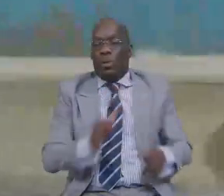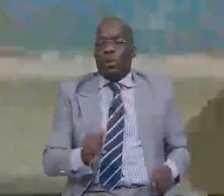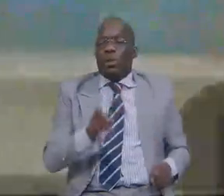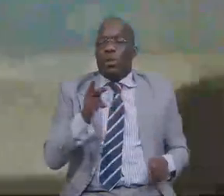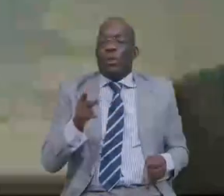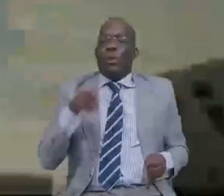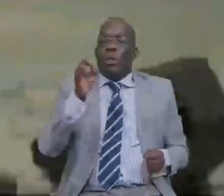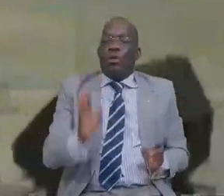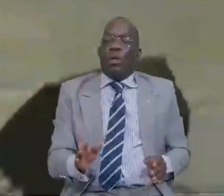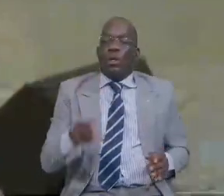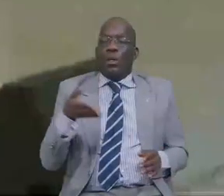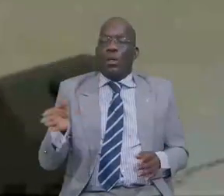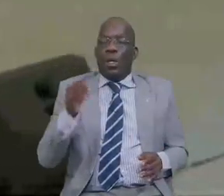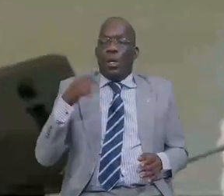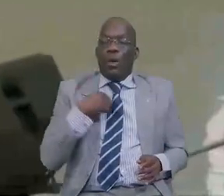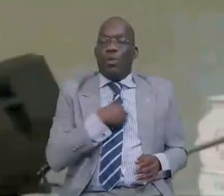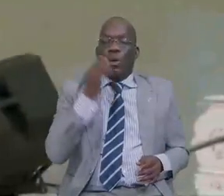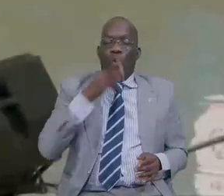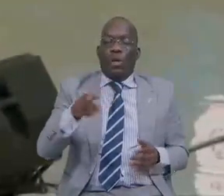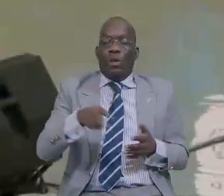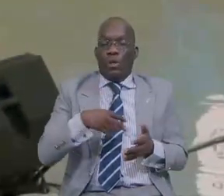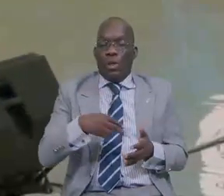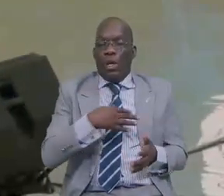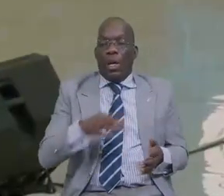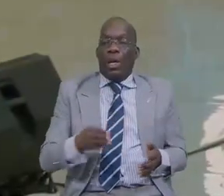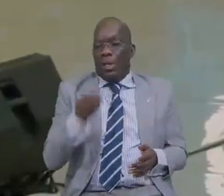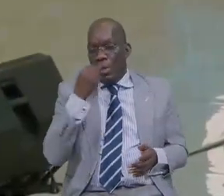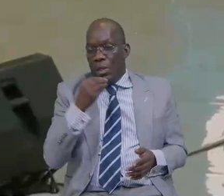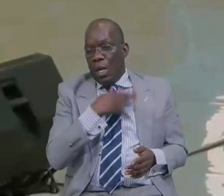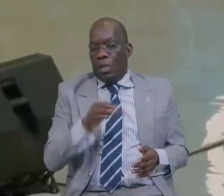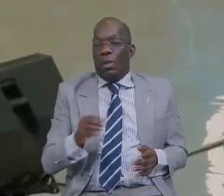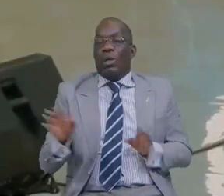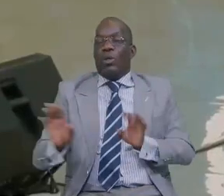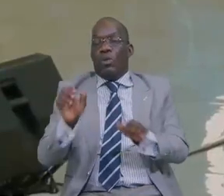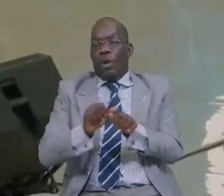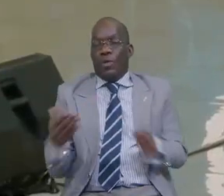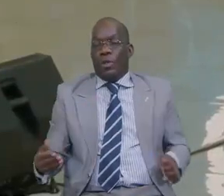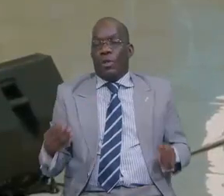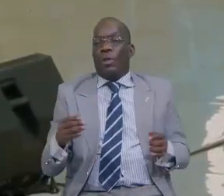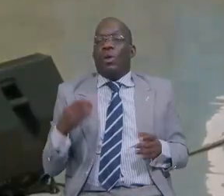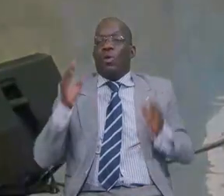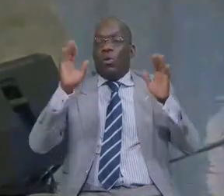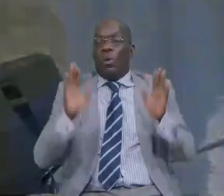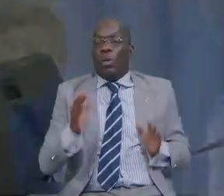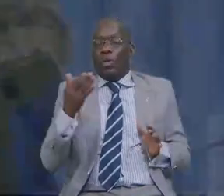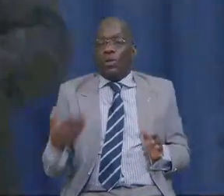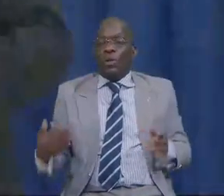Donc, on mangeait, on faisait tout. Et je vais à la réunion, les choses merveilles se produisaient.